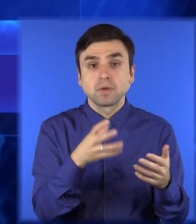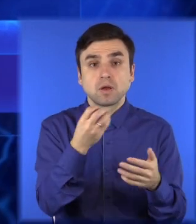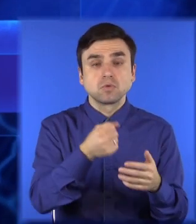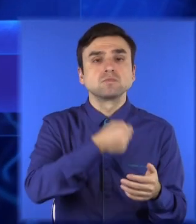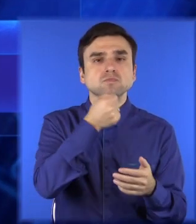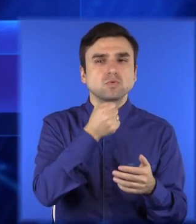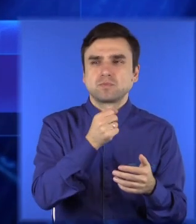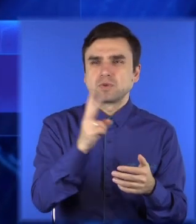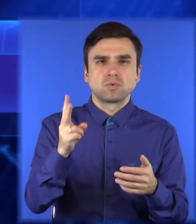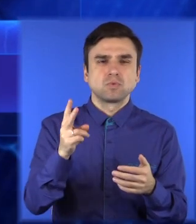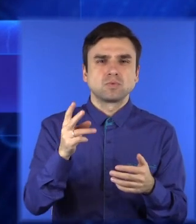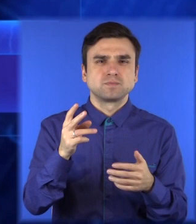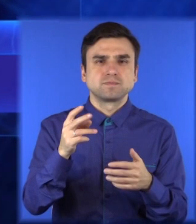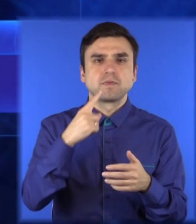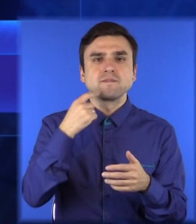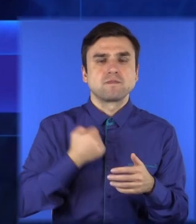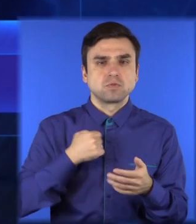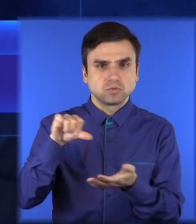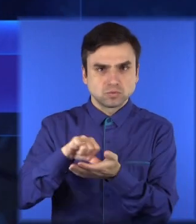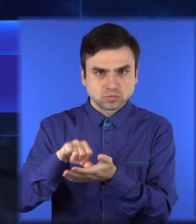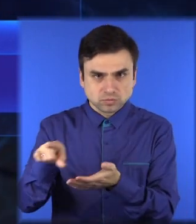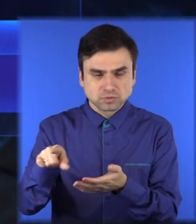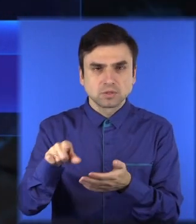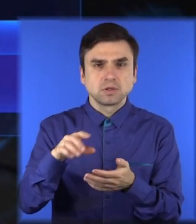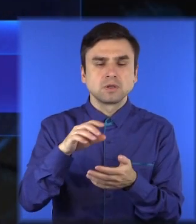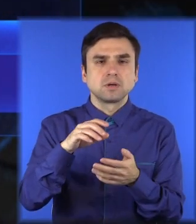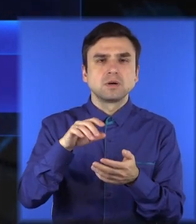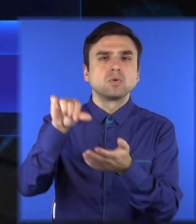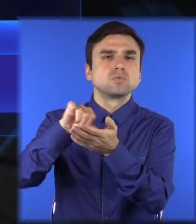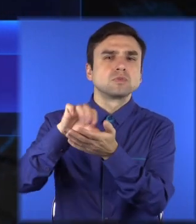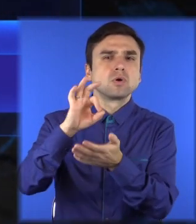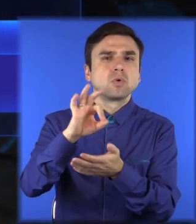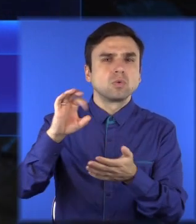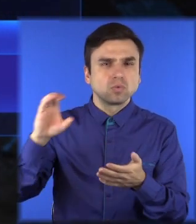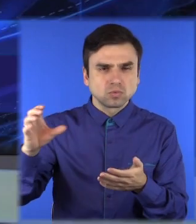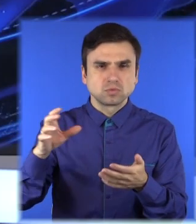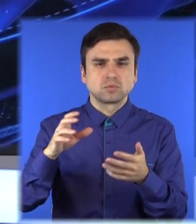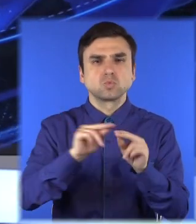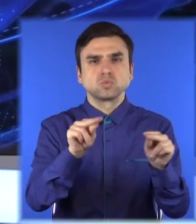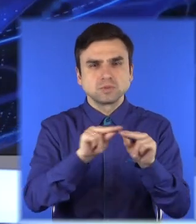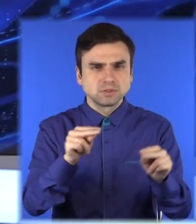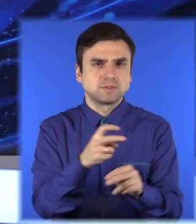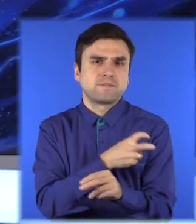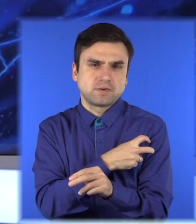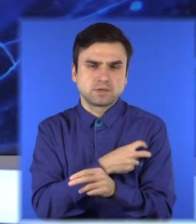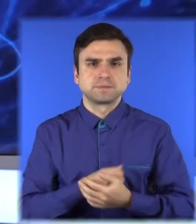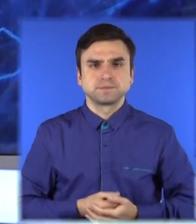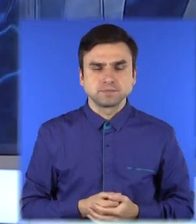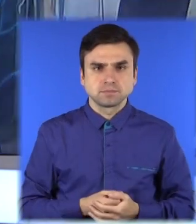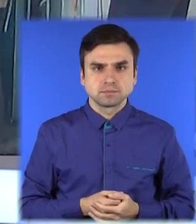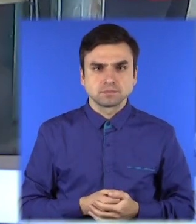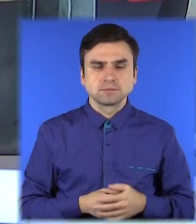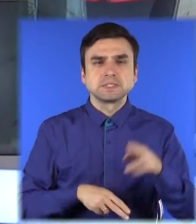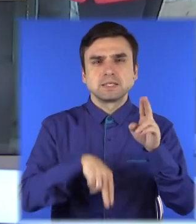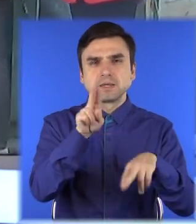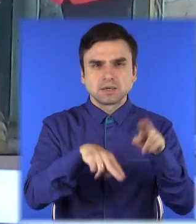також дорослі з груп ризику – військові, учасники ООС, студенти, освітяни і медики. Фарба, розетки та